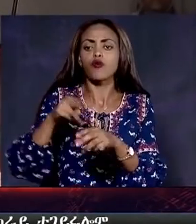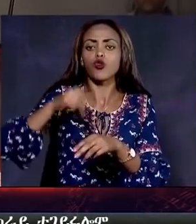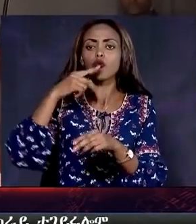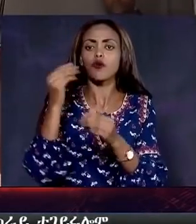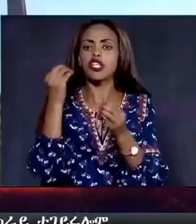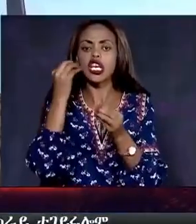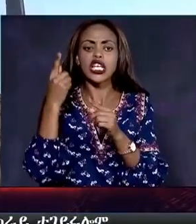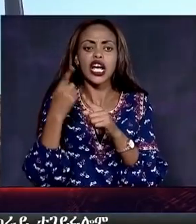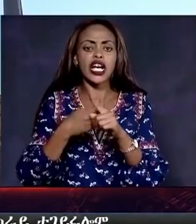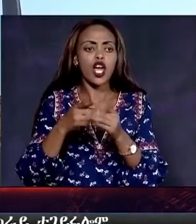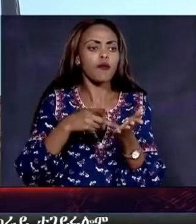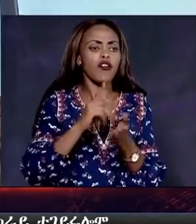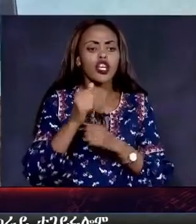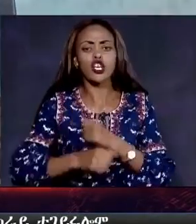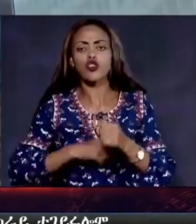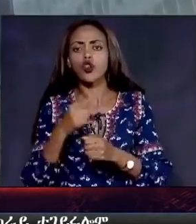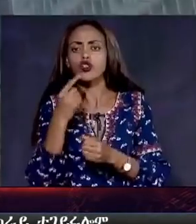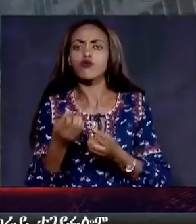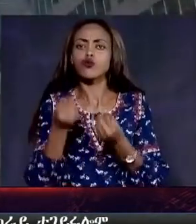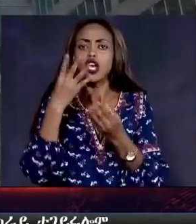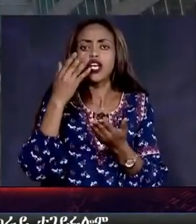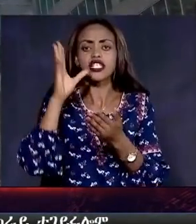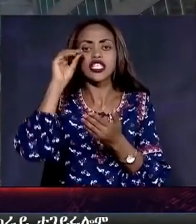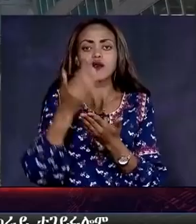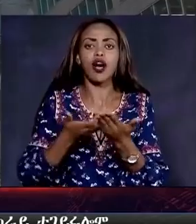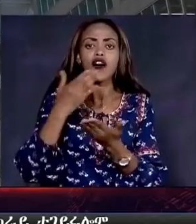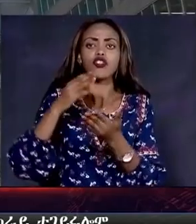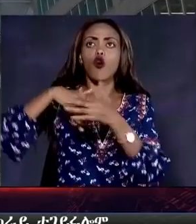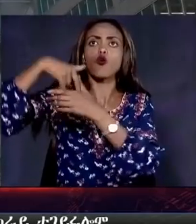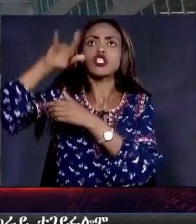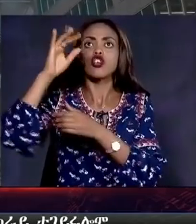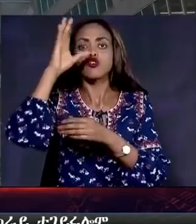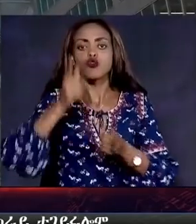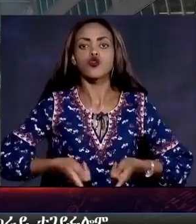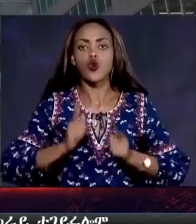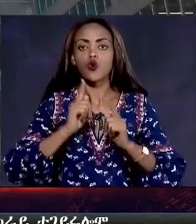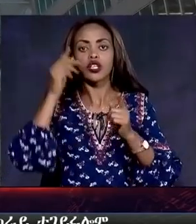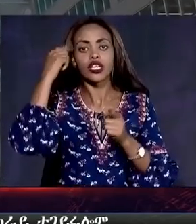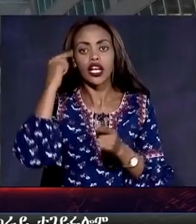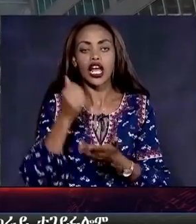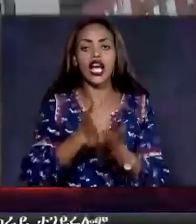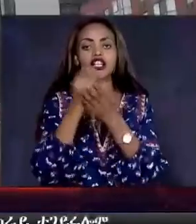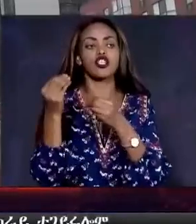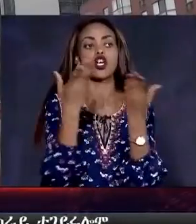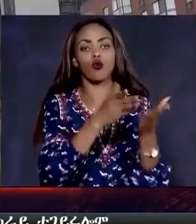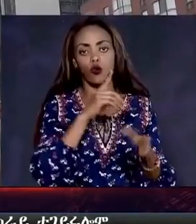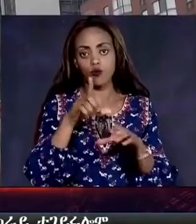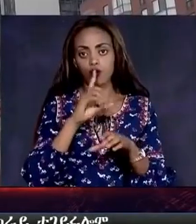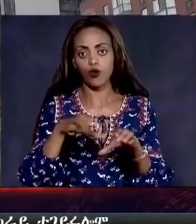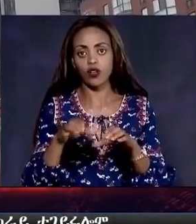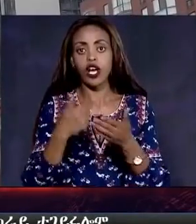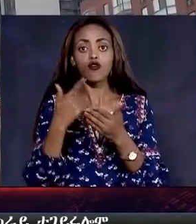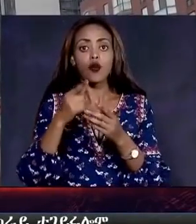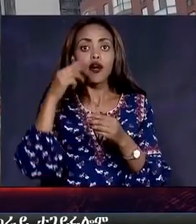كراي مخفلي كيتشانانو بزبل بركت زولو صفافتي ابوصع عد زنبرت ولت تكراين بركت زول حغزات انا غبرو يم زركبو